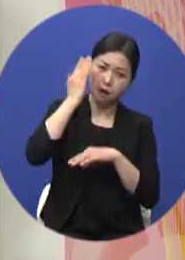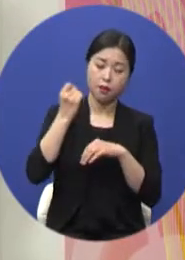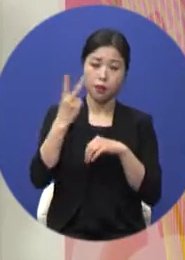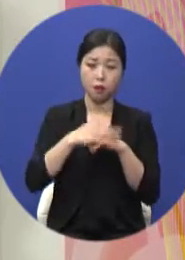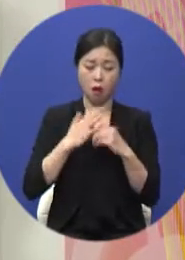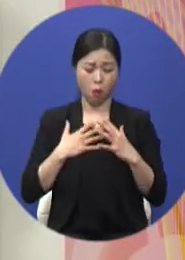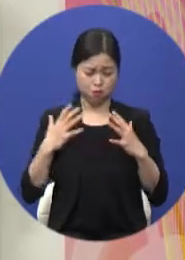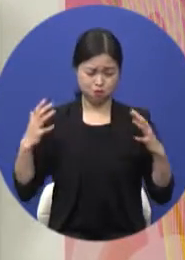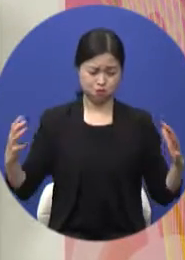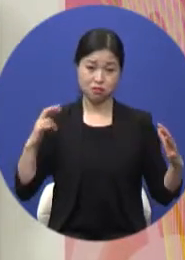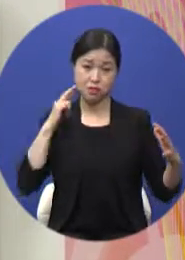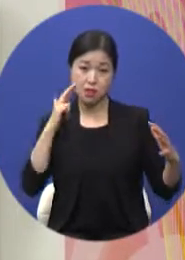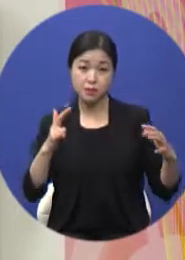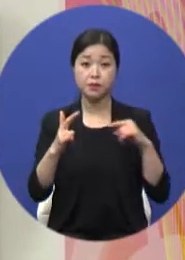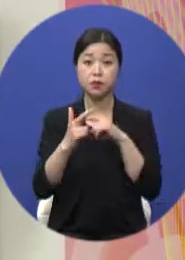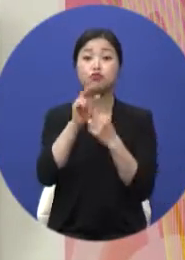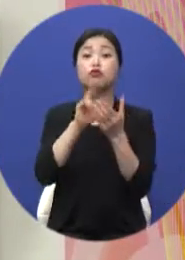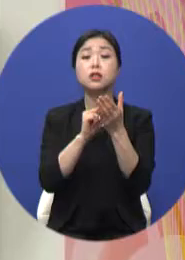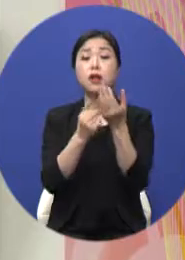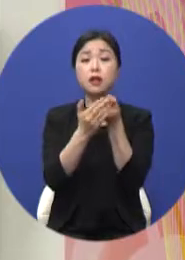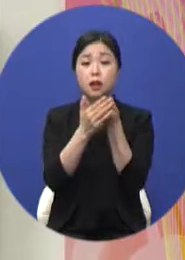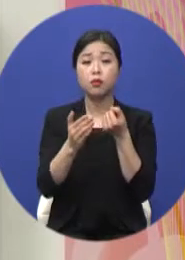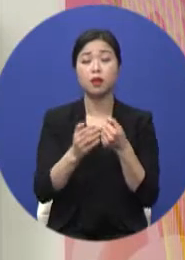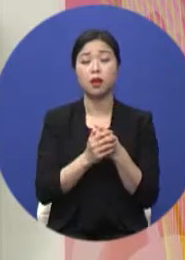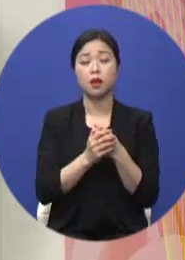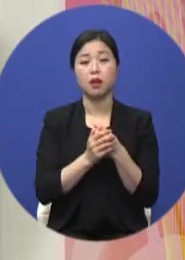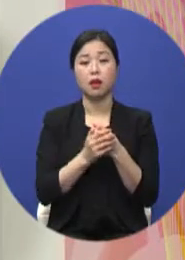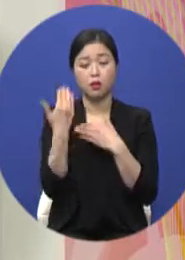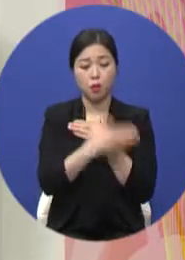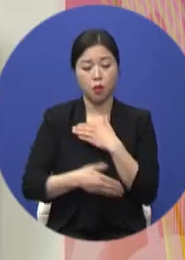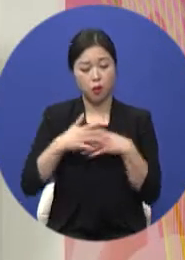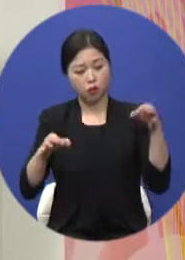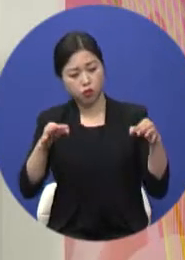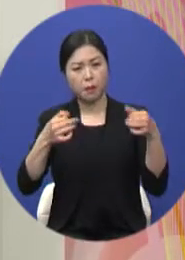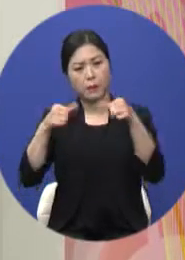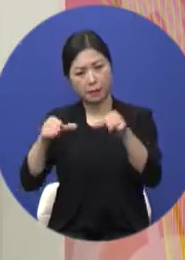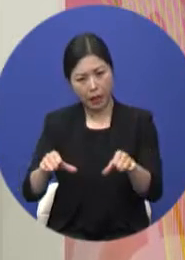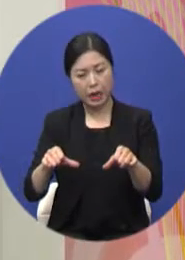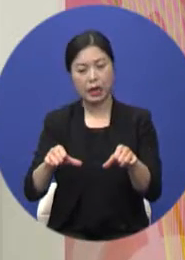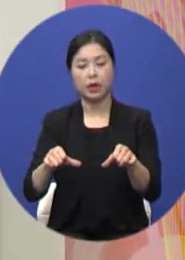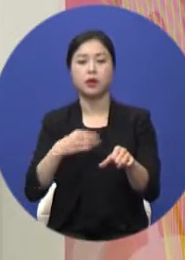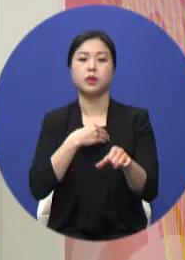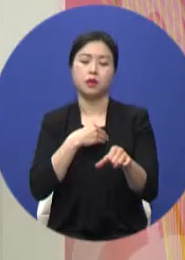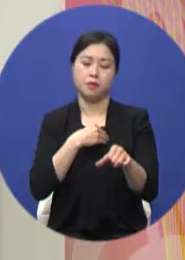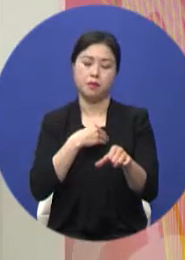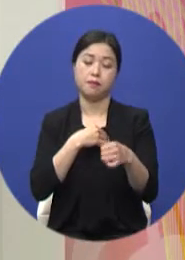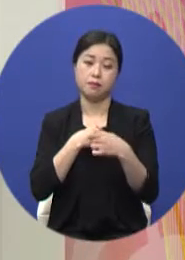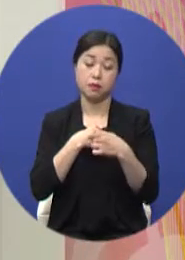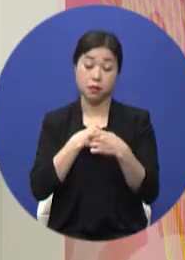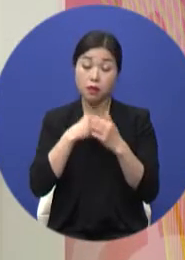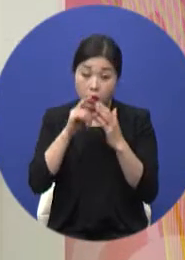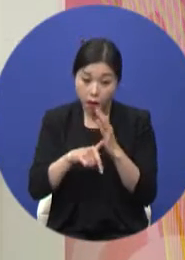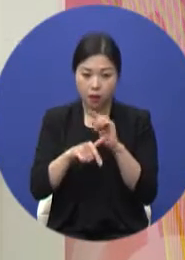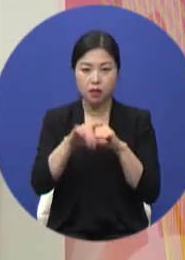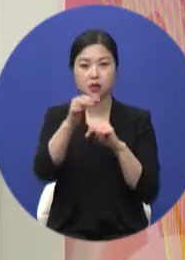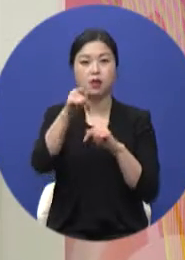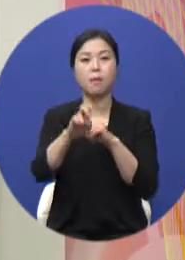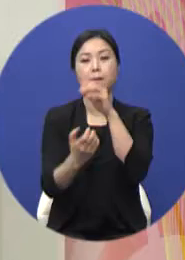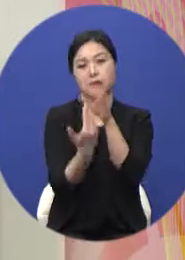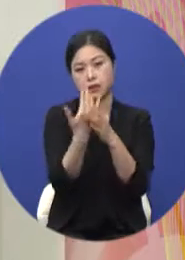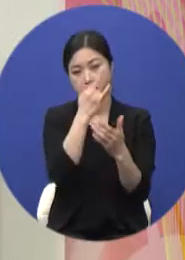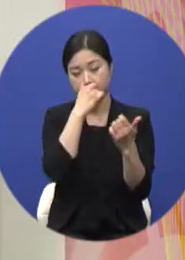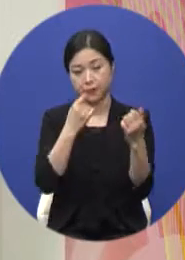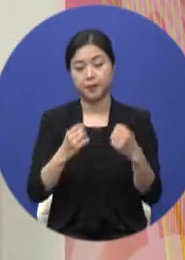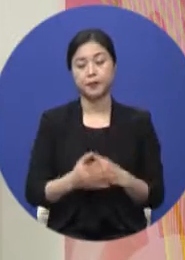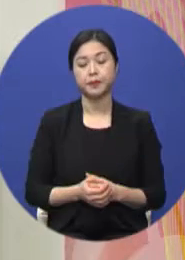뚱뚱해 갖고 너무 이제 이런 문제 때문에 면역 시스템이 깨진 경우에 이제 해당되는 거죠. 예. 그래서 이제 그런 경우가 이제 있는데